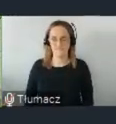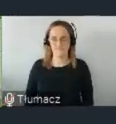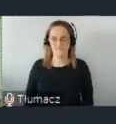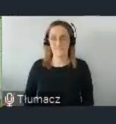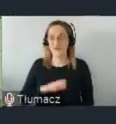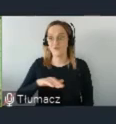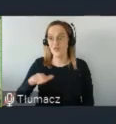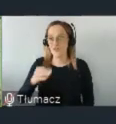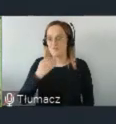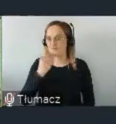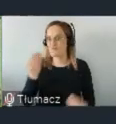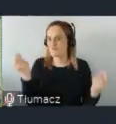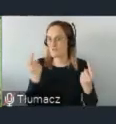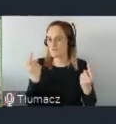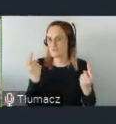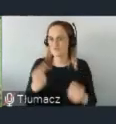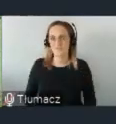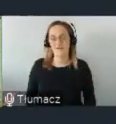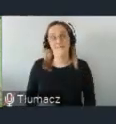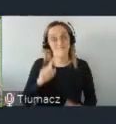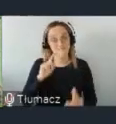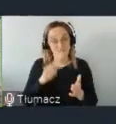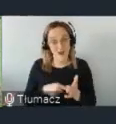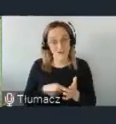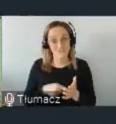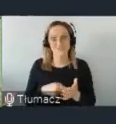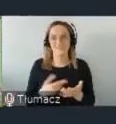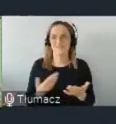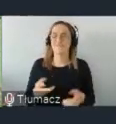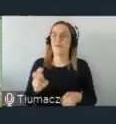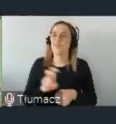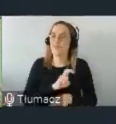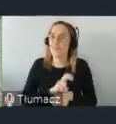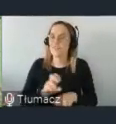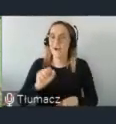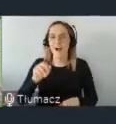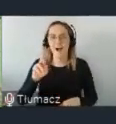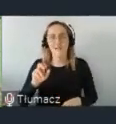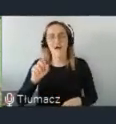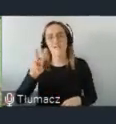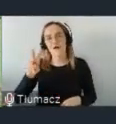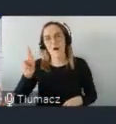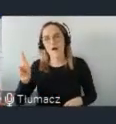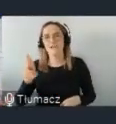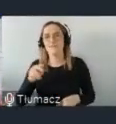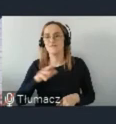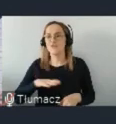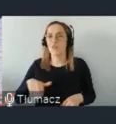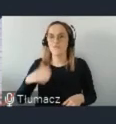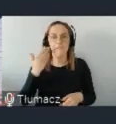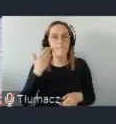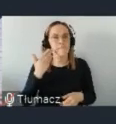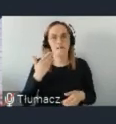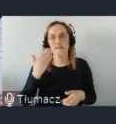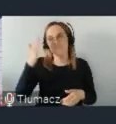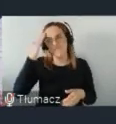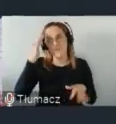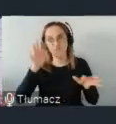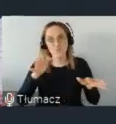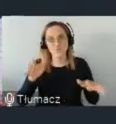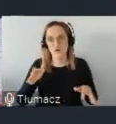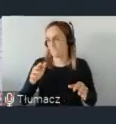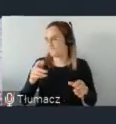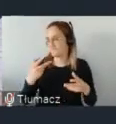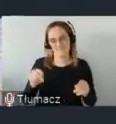Dzieci powiedziałyby, ależ to... No właśnie, powiem wam, że z technologiami AR i VR jest tak, że dzieci aż tak dużo nie wiedzą więcej niż